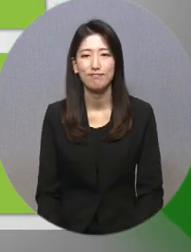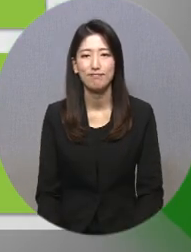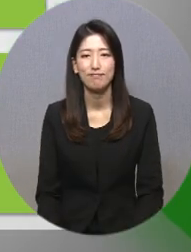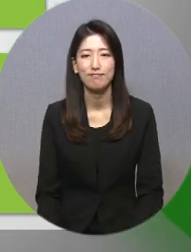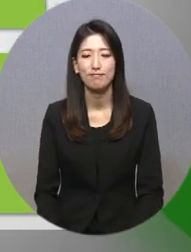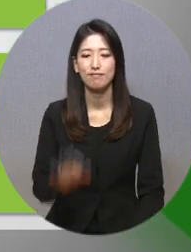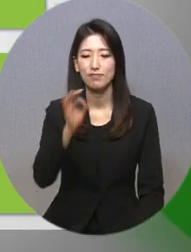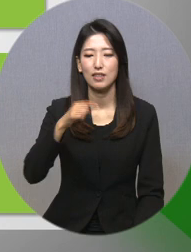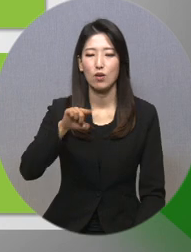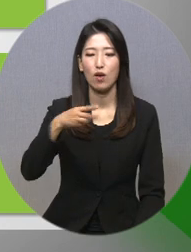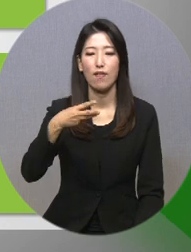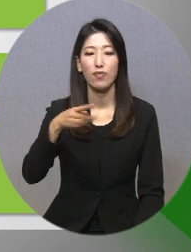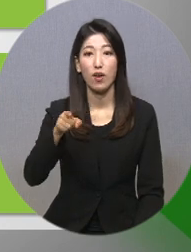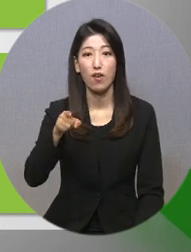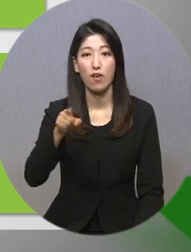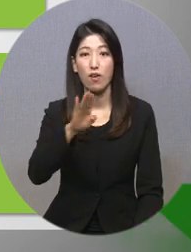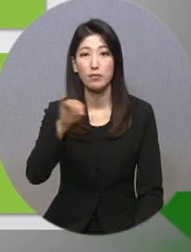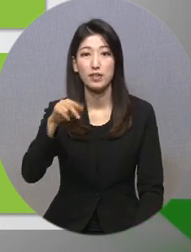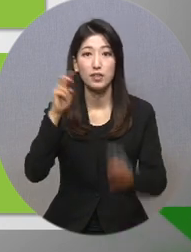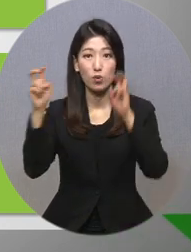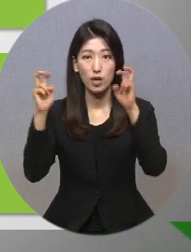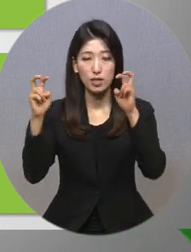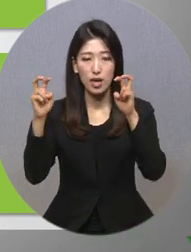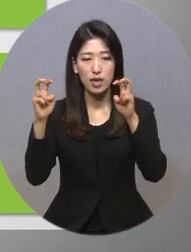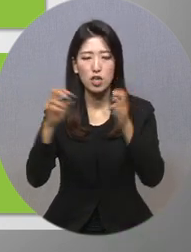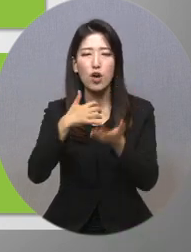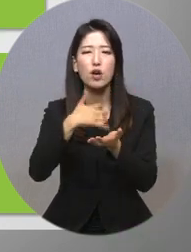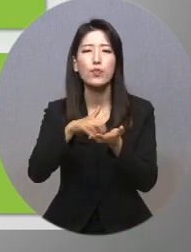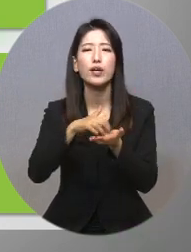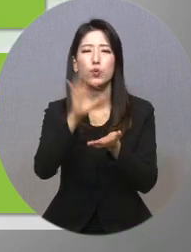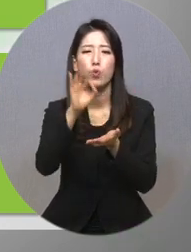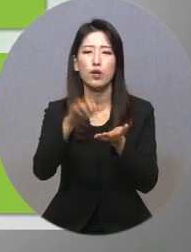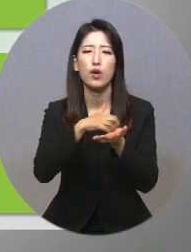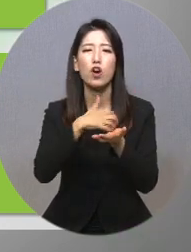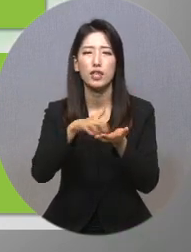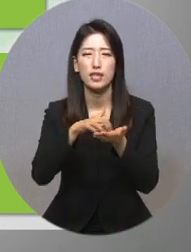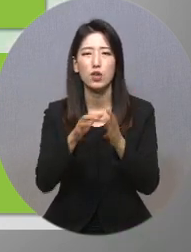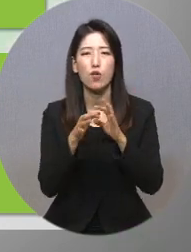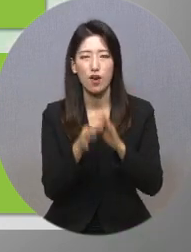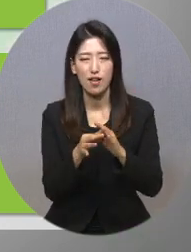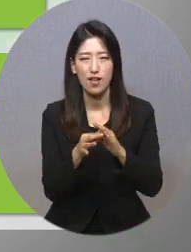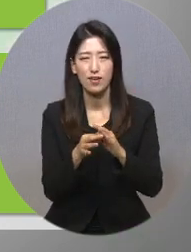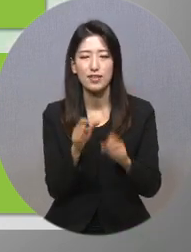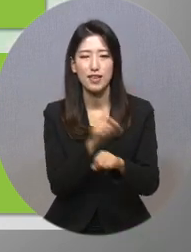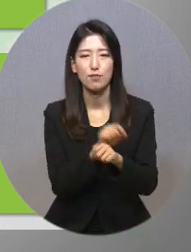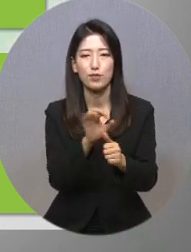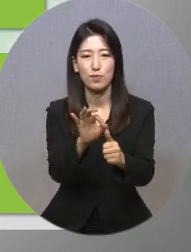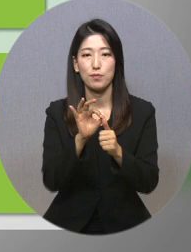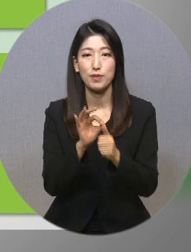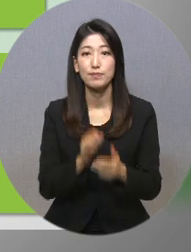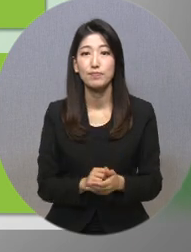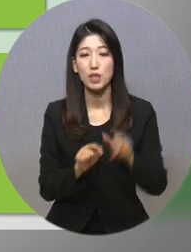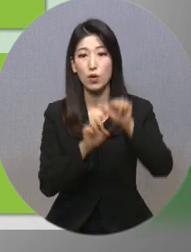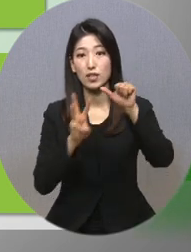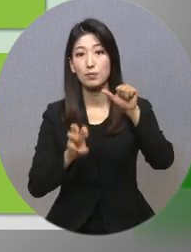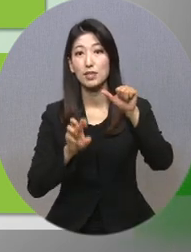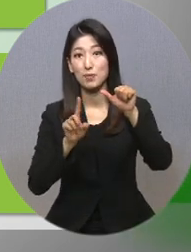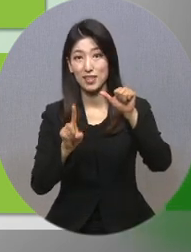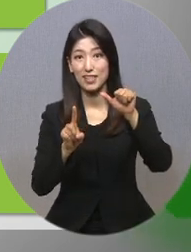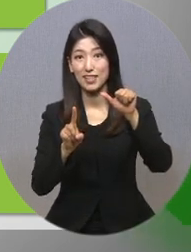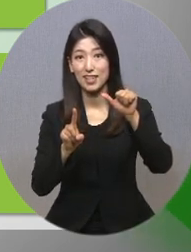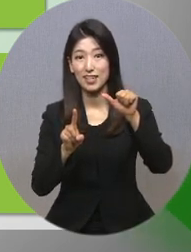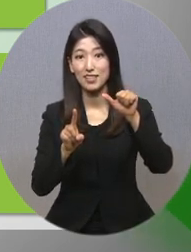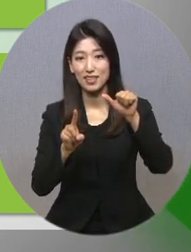주식회사 워터비스에서 격리 사무원을 모집합니다. 접수 마감일은 5월 31일까지며 근무지는